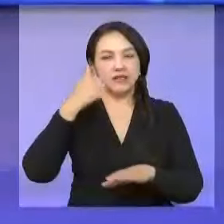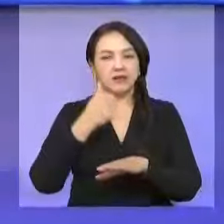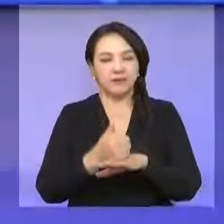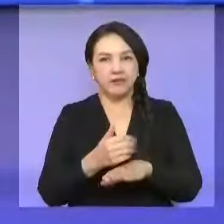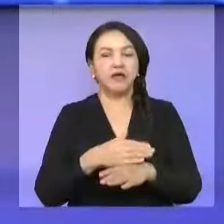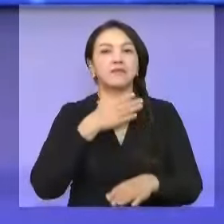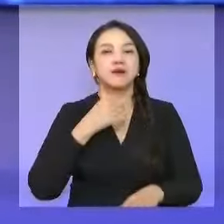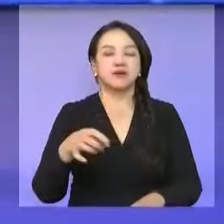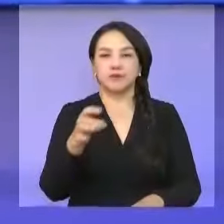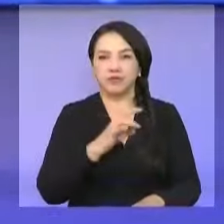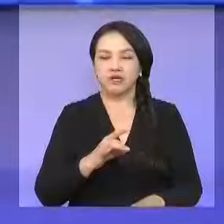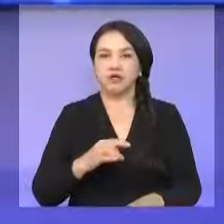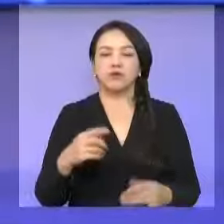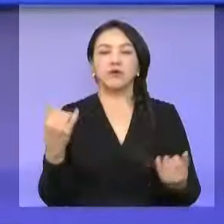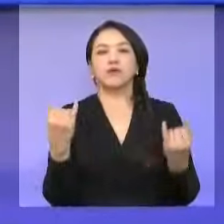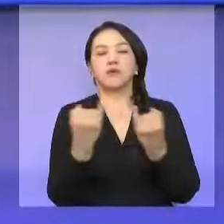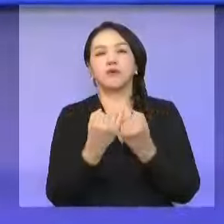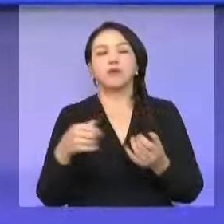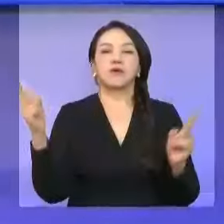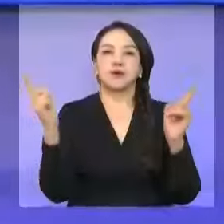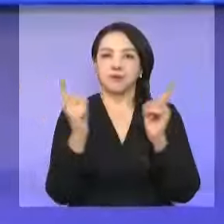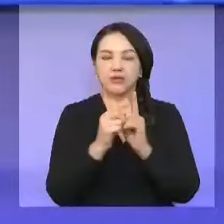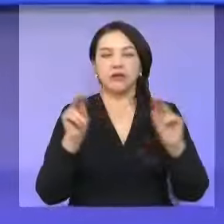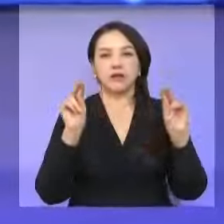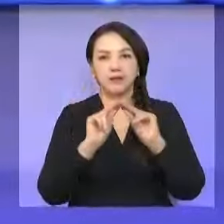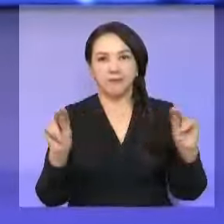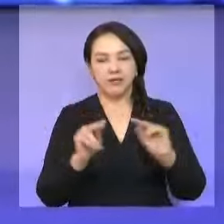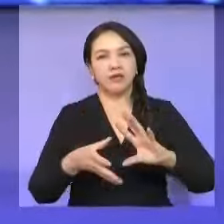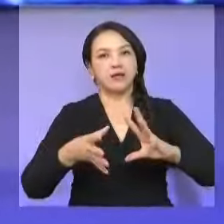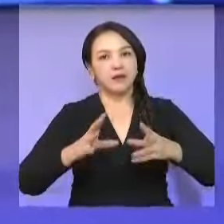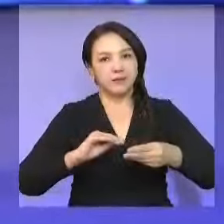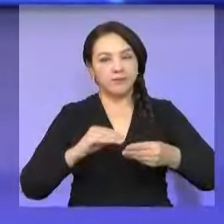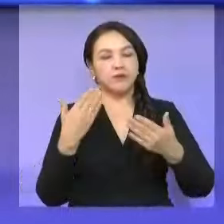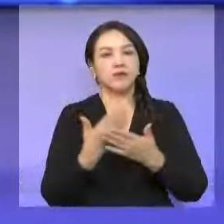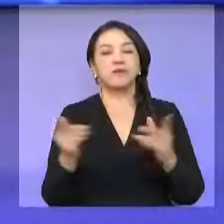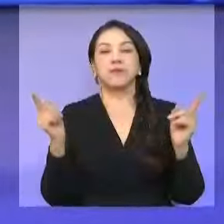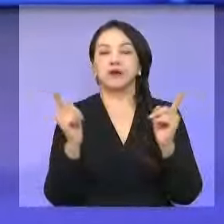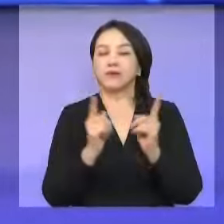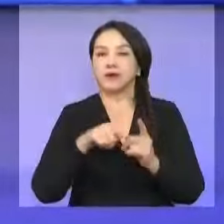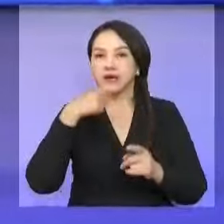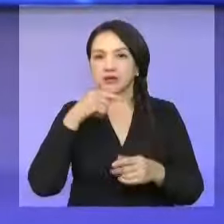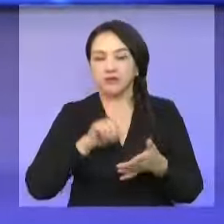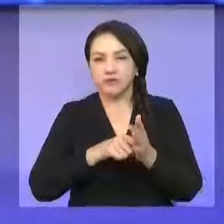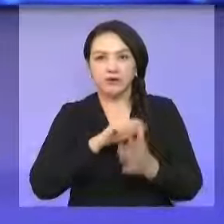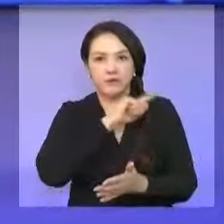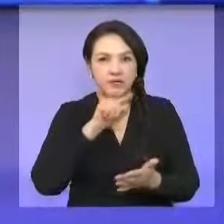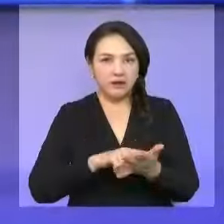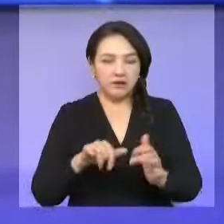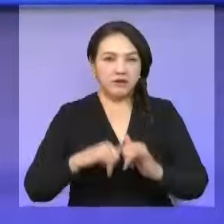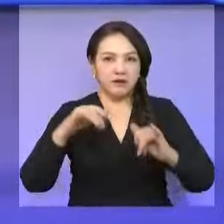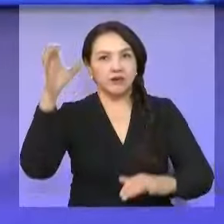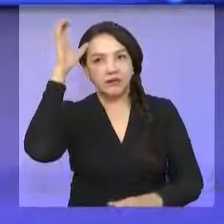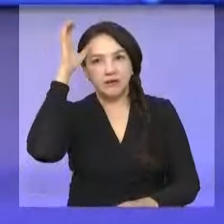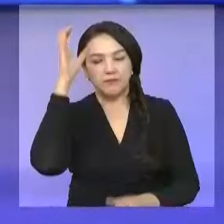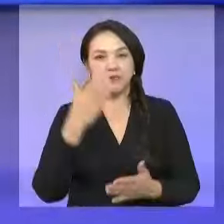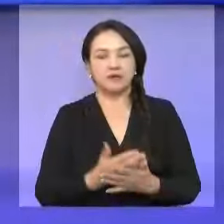В Мартукском районе столичный гость встретился с представителями педагогической общественности. На этой встрече обсуждались ключевые вопросы развития